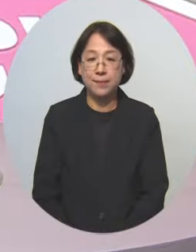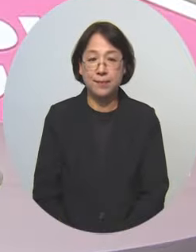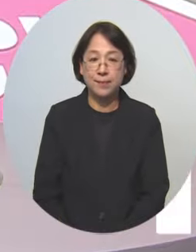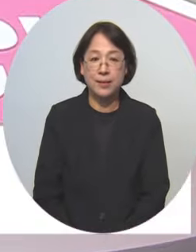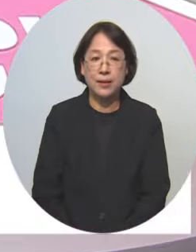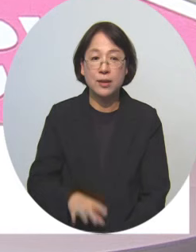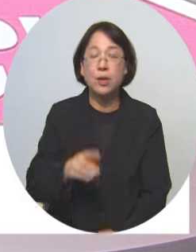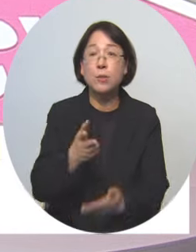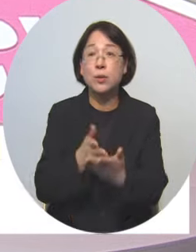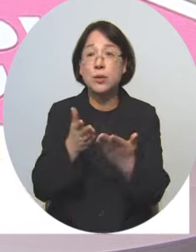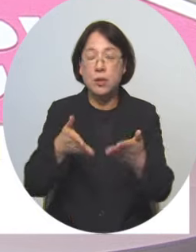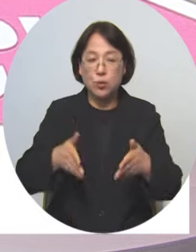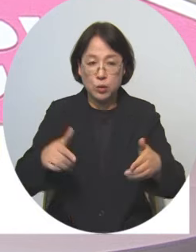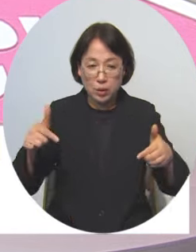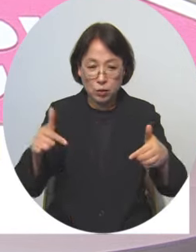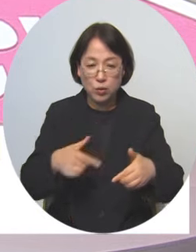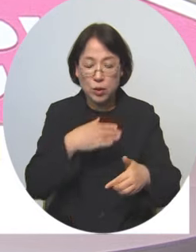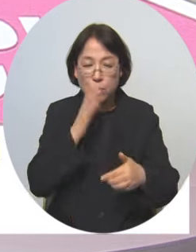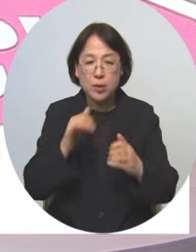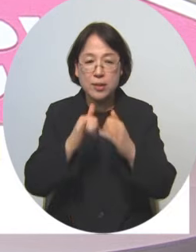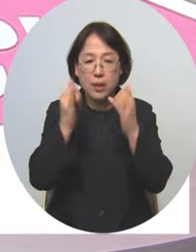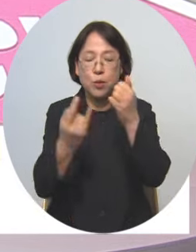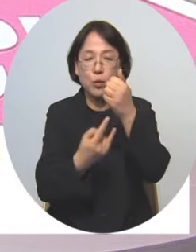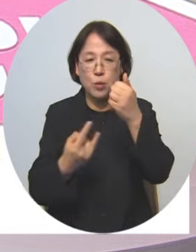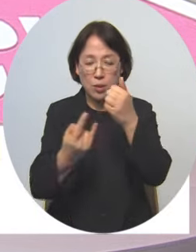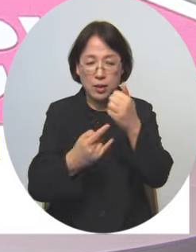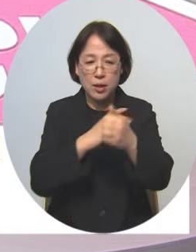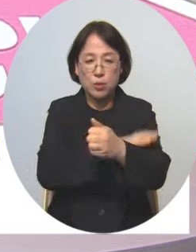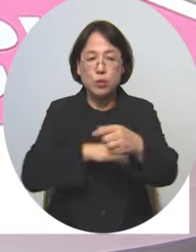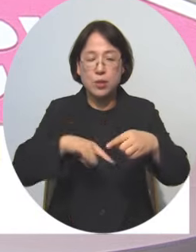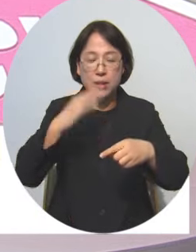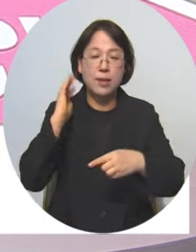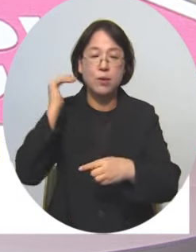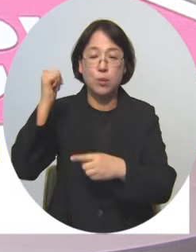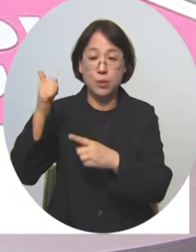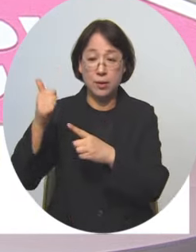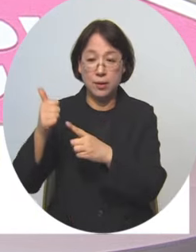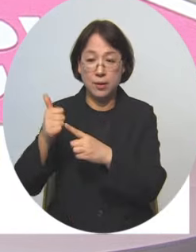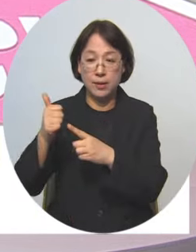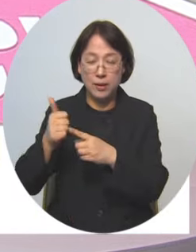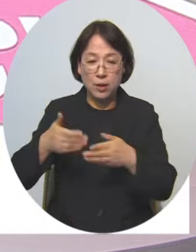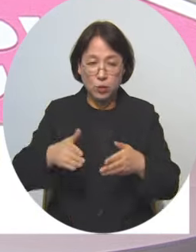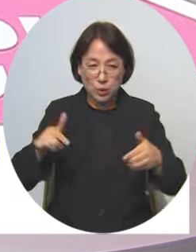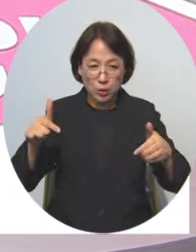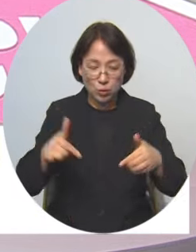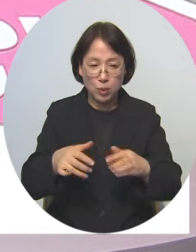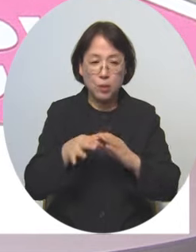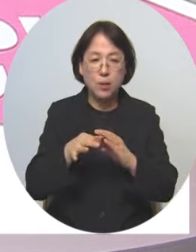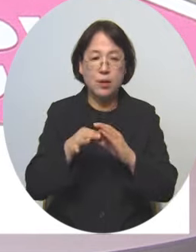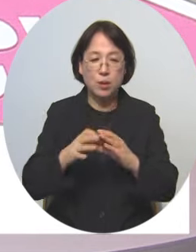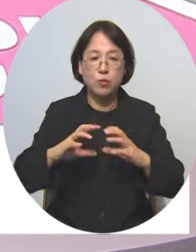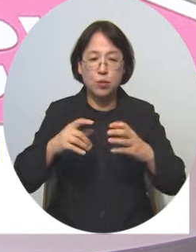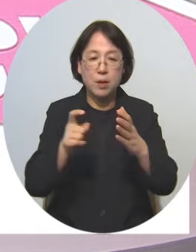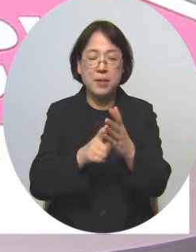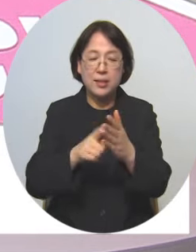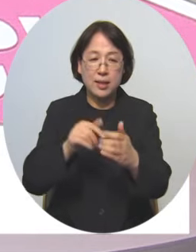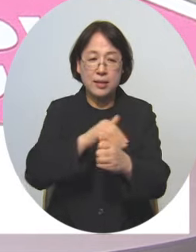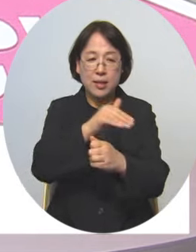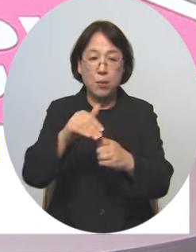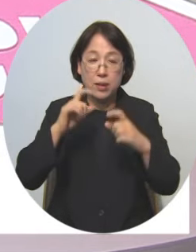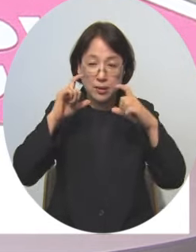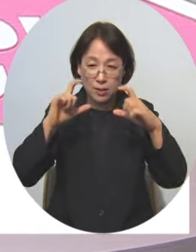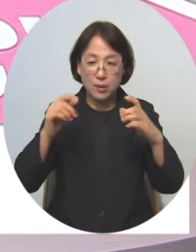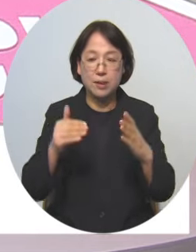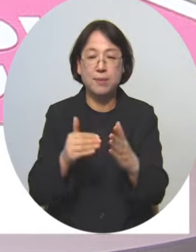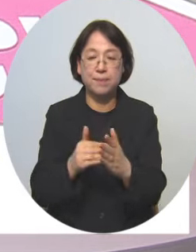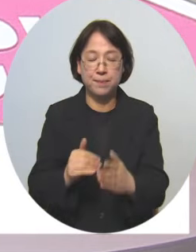첫 소식입니다. 저출산 고령사회위원회를 주재한 윤석열 대통령이 저출생과 관련해서 국가 비상사태를